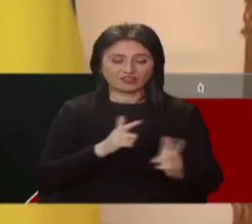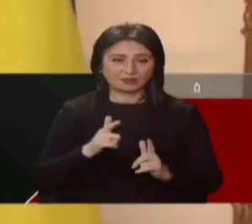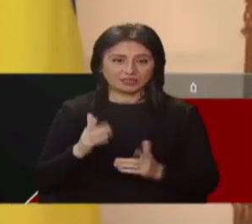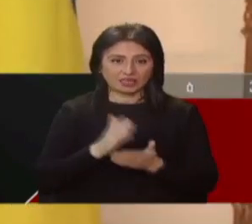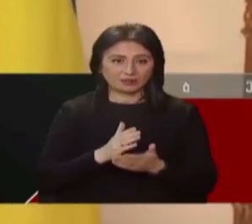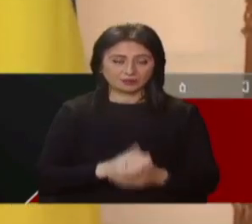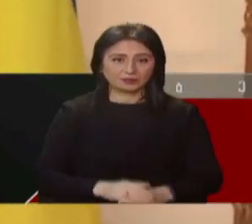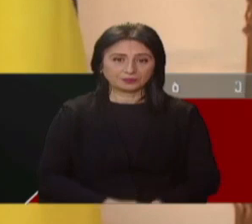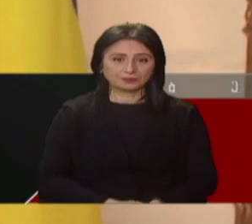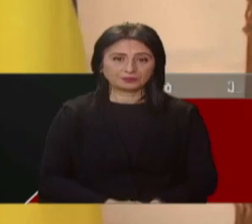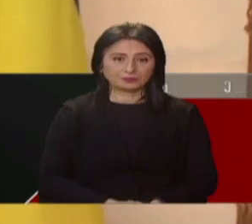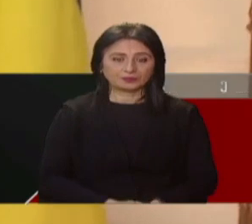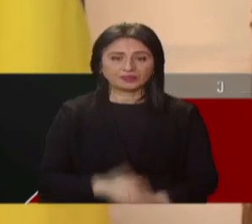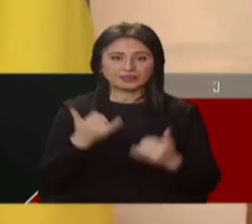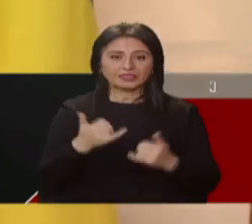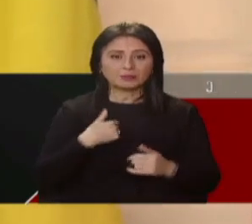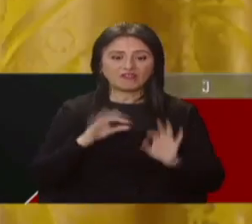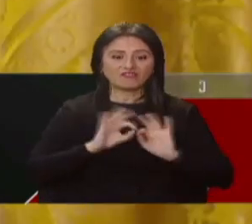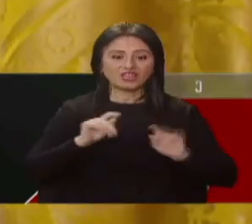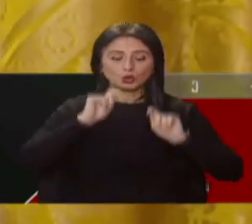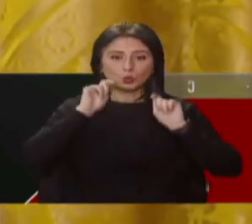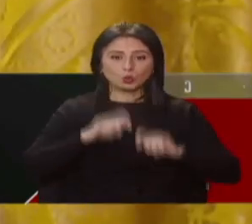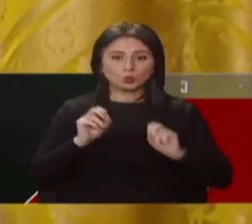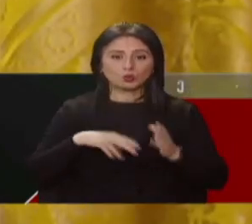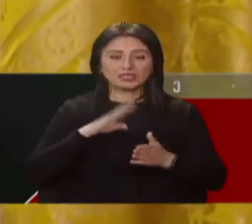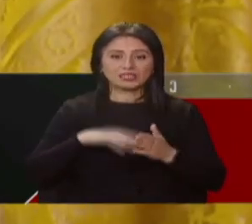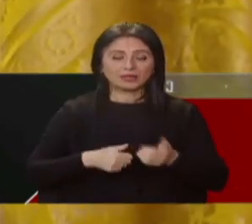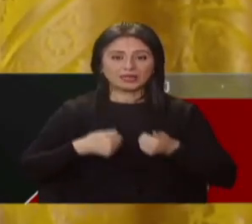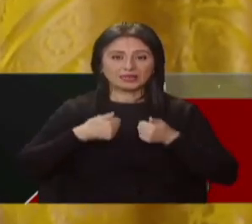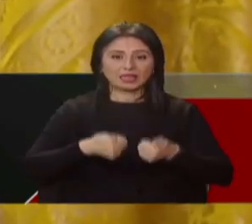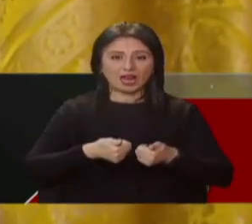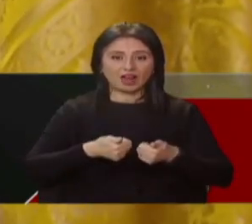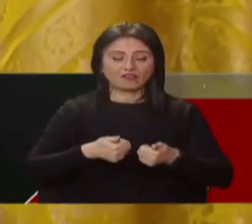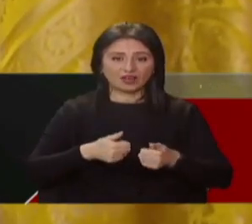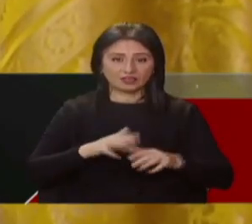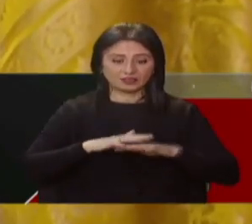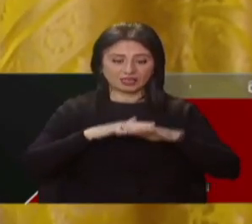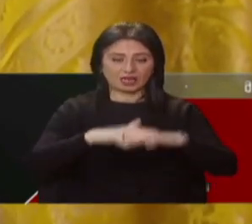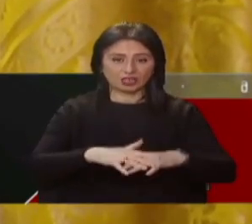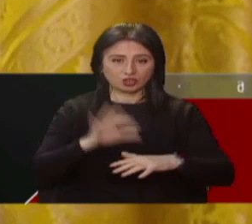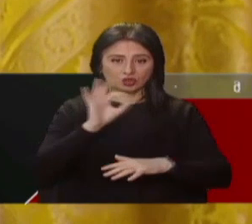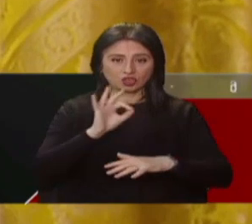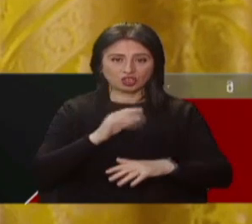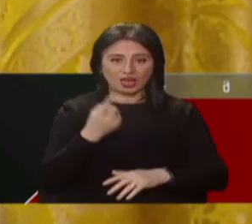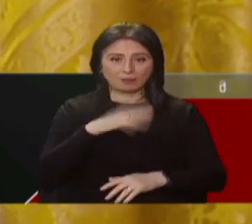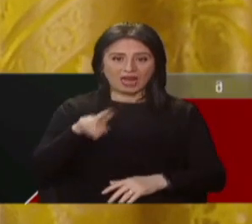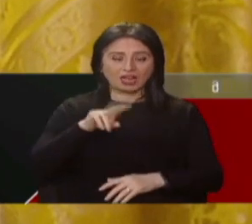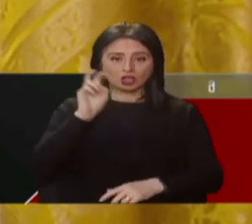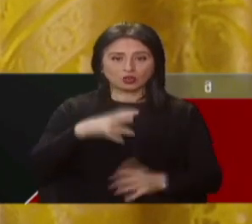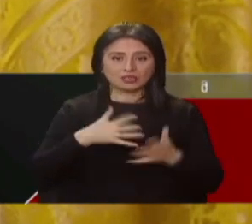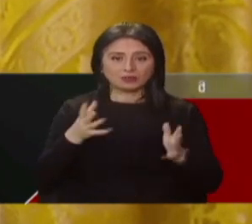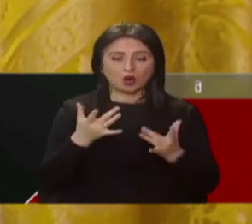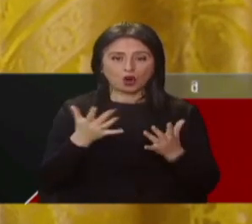ვემზადებით. დღეს მე ვაცხადებ უკრაინის უსაფრთხოების დახმარების მორიგი ტრანშის შესახებ. 1 მილიარდ დოლარზე